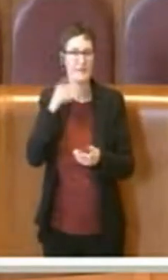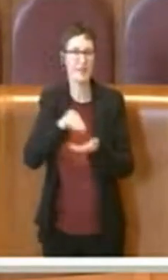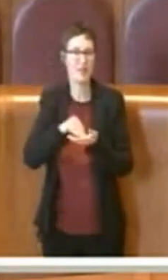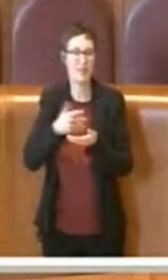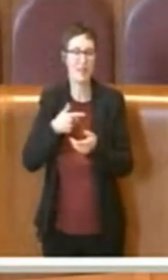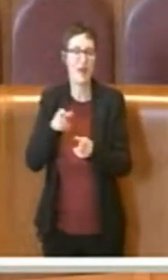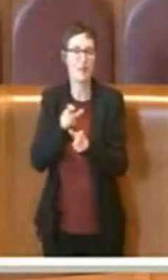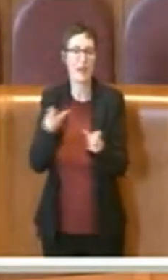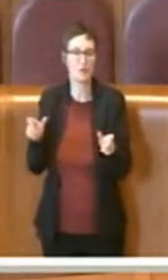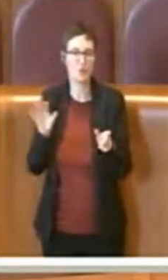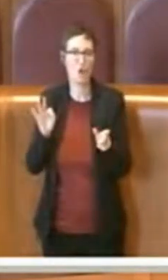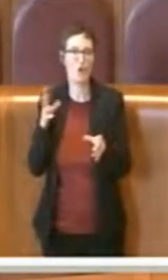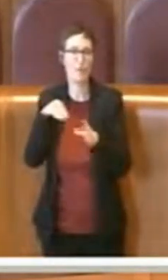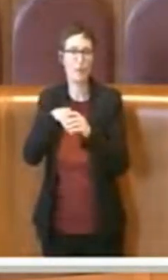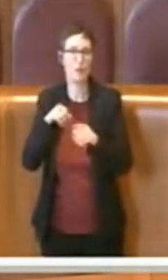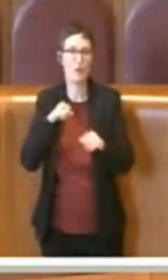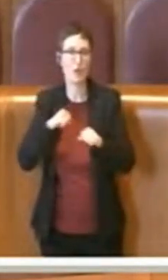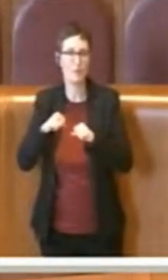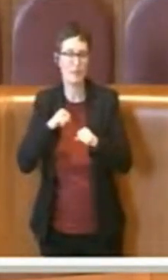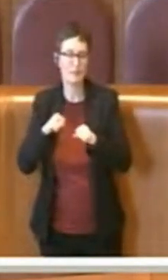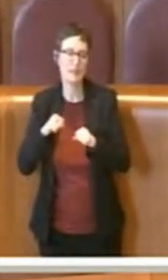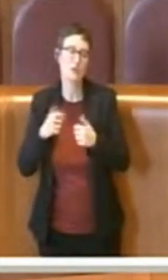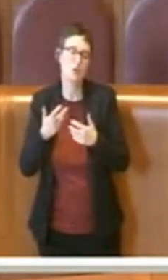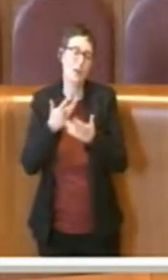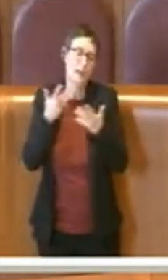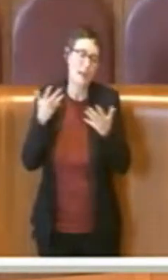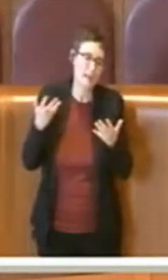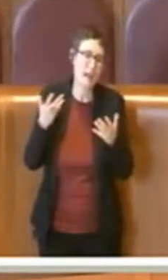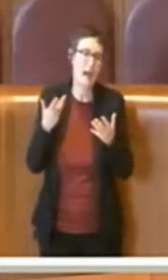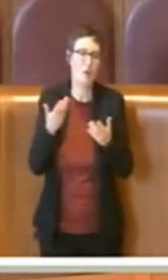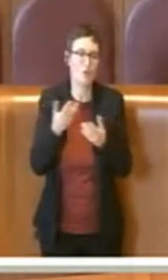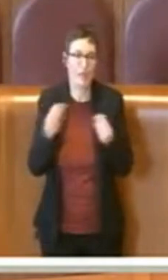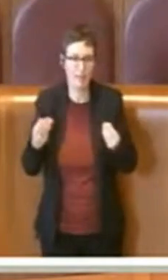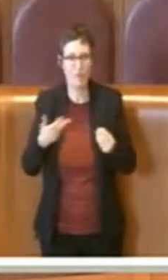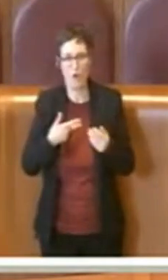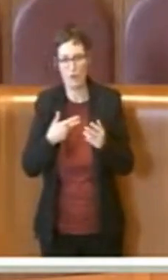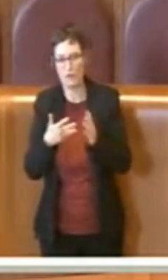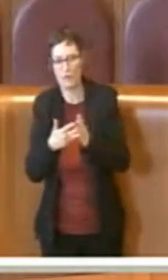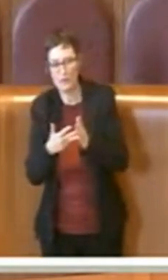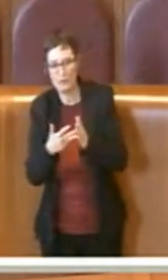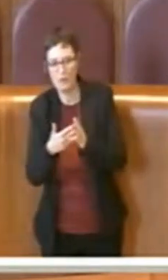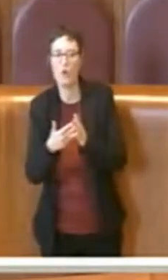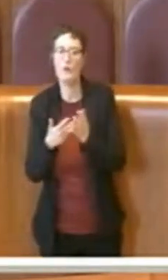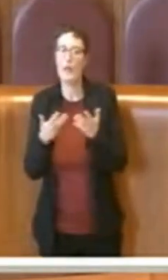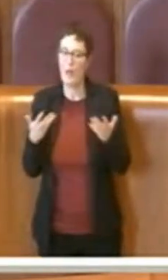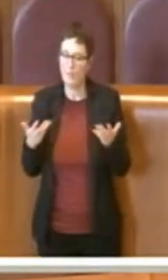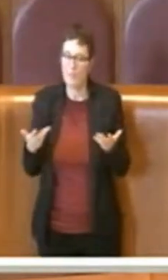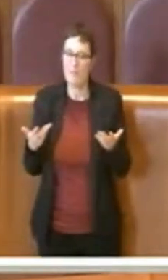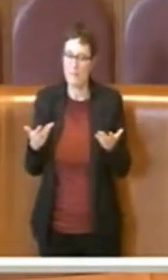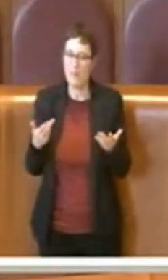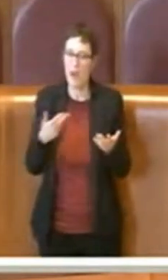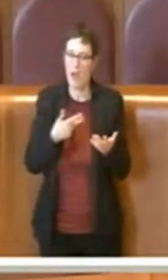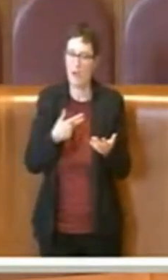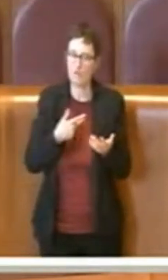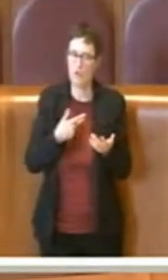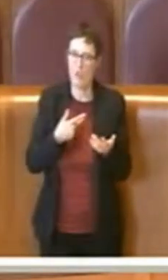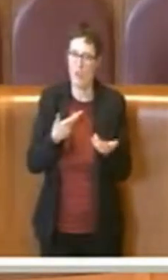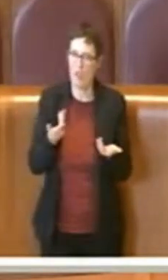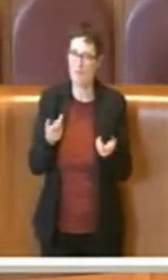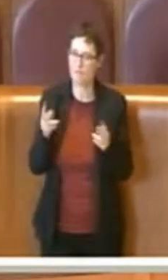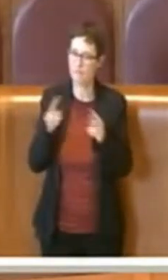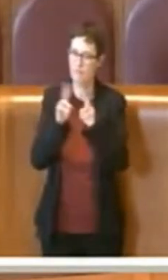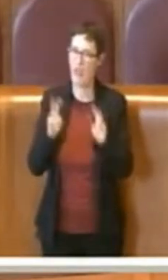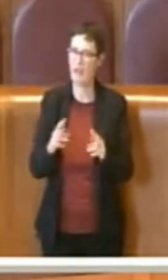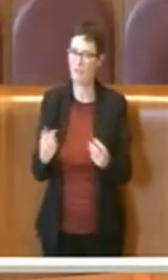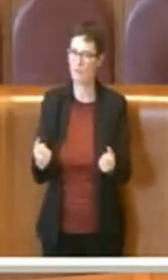come sappiamo, spesso ha delle difficoltà di personale, quindi non lo nascondo, però veramente una grande energia per riuscire a portare